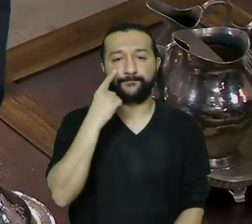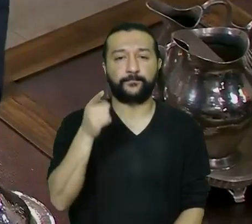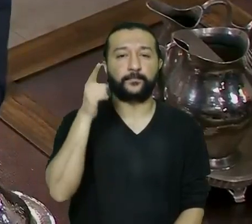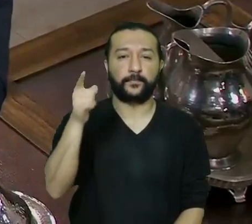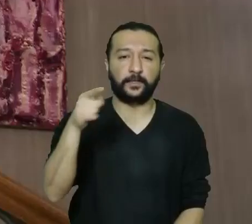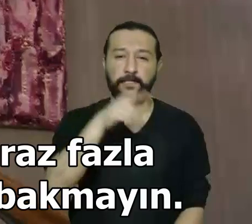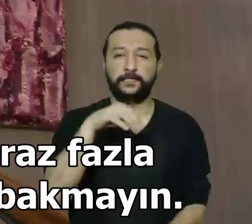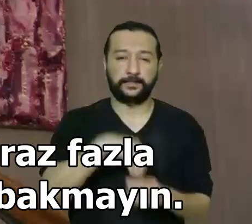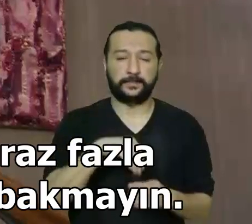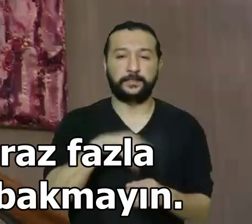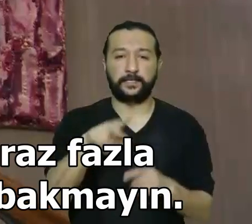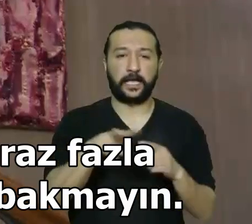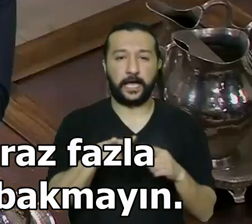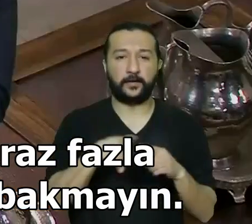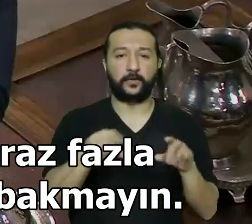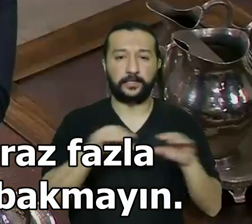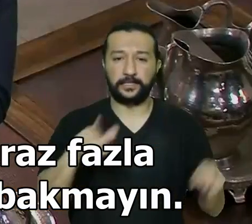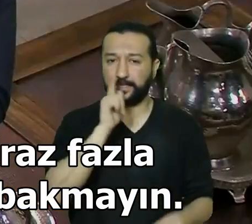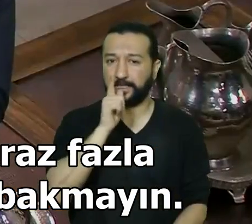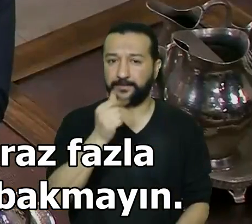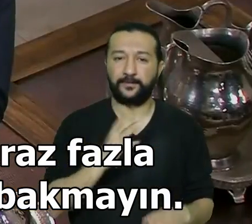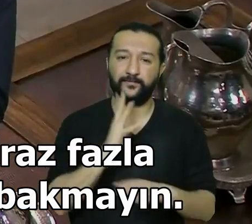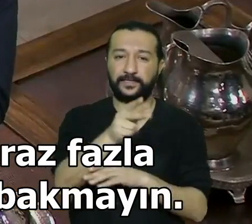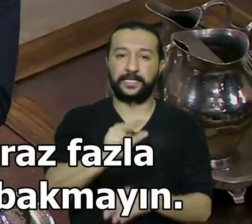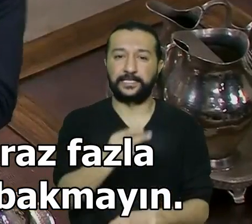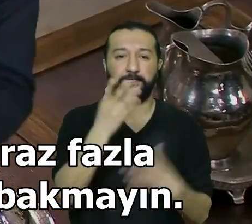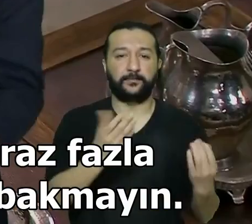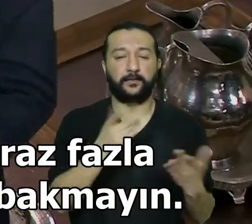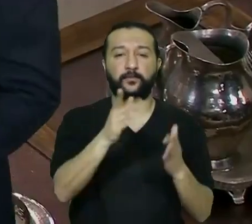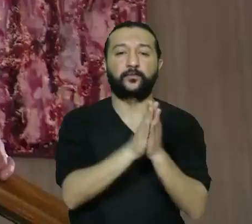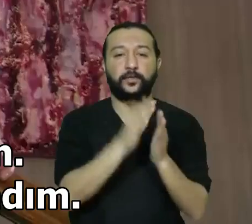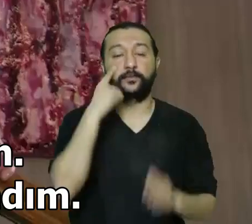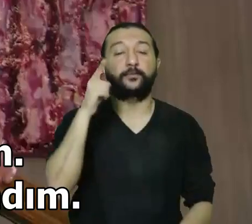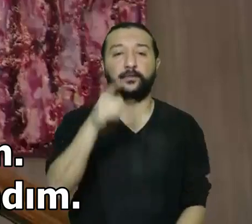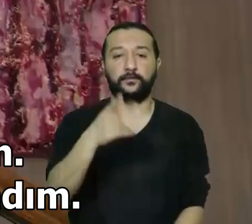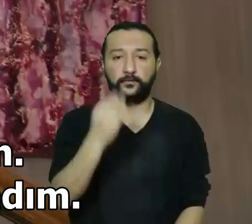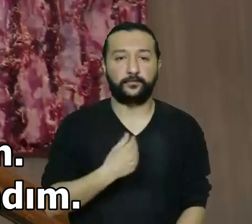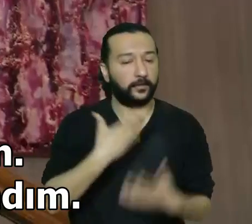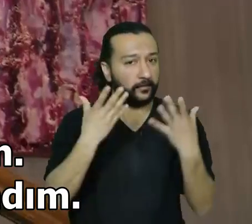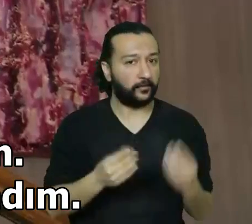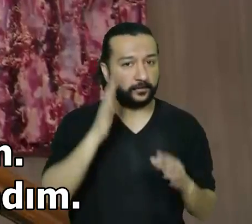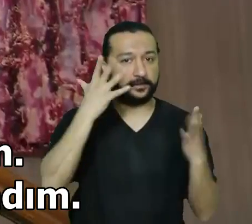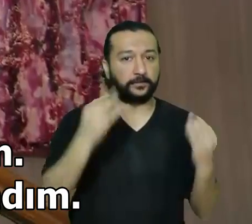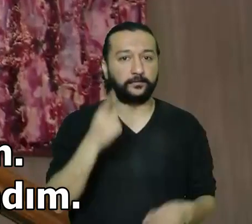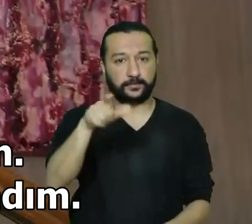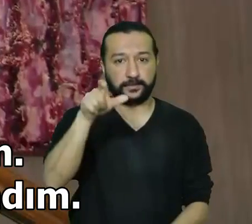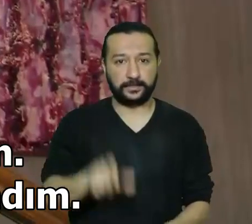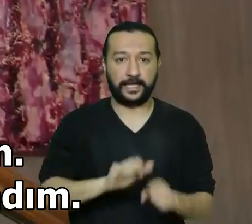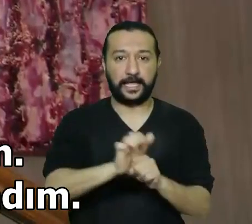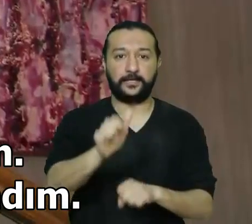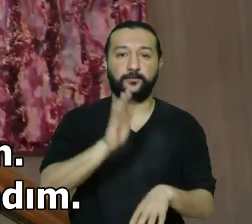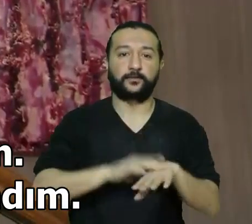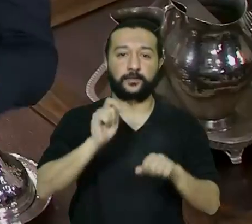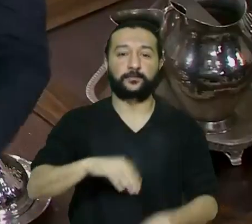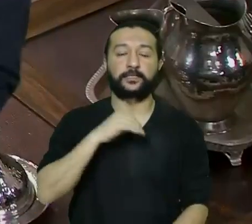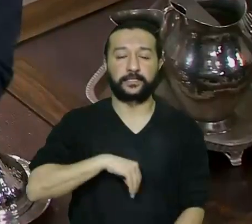Bu şeyin karaoke'nin sesini galiba ben biraz fazla açmışım Serpil Hanımcığım. Kusura bakmayın. Ay ben de ne oluyor dedim. Ay birine eziyet